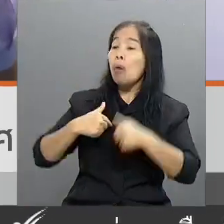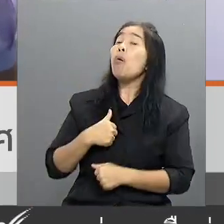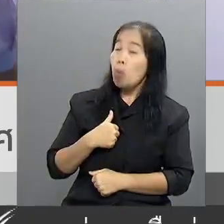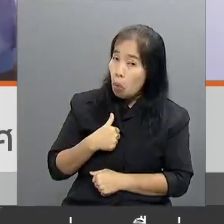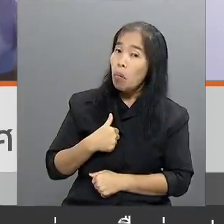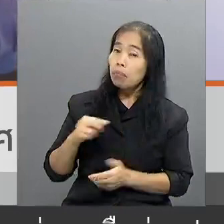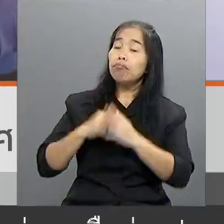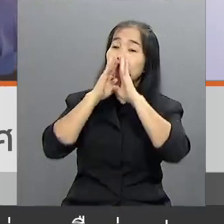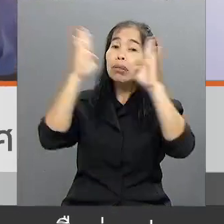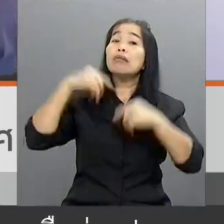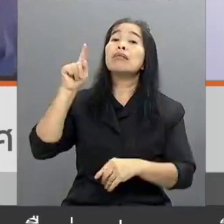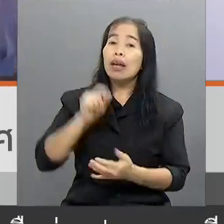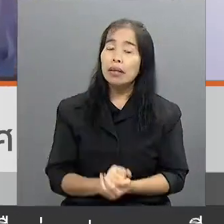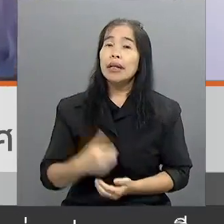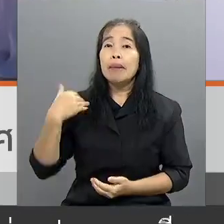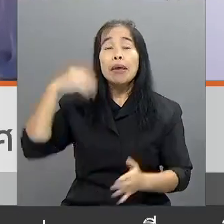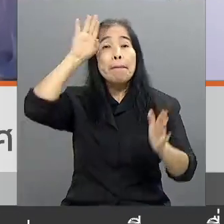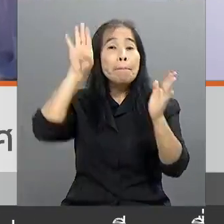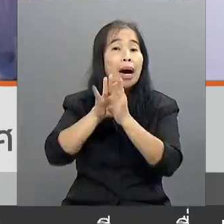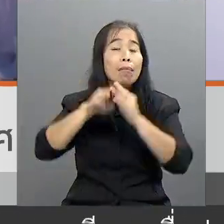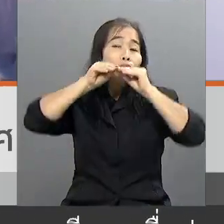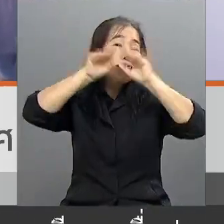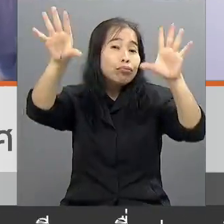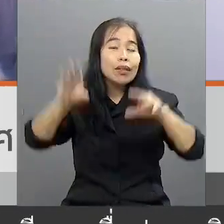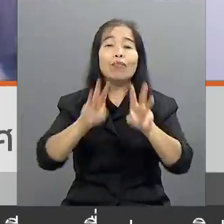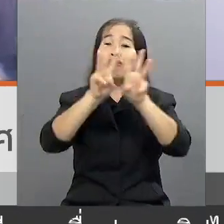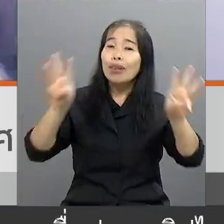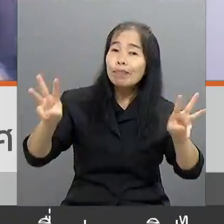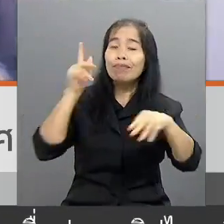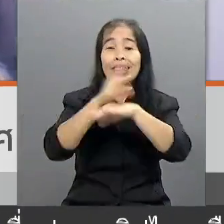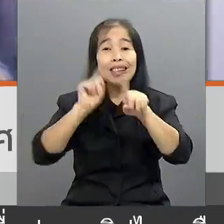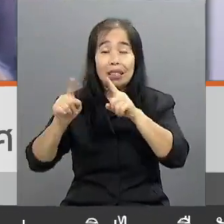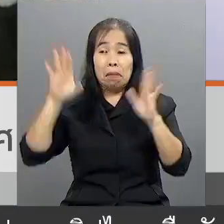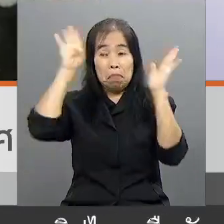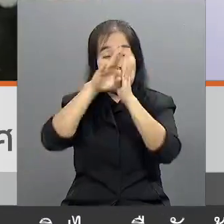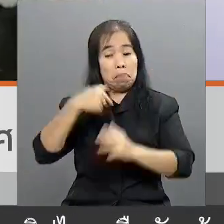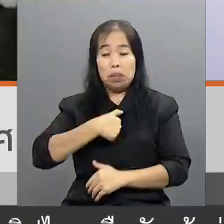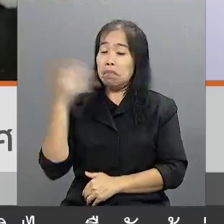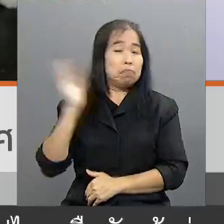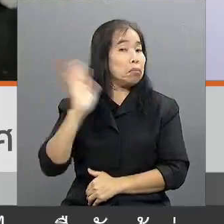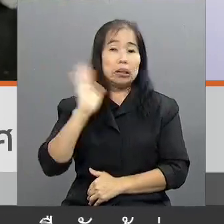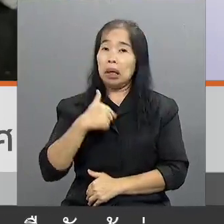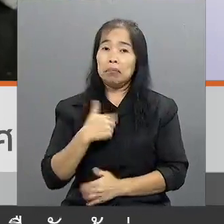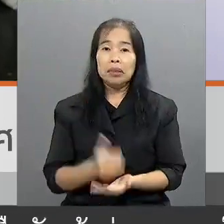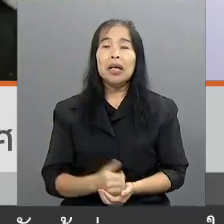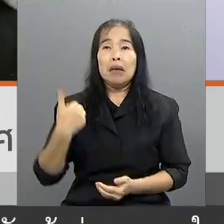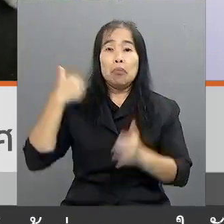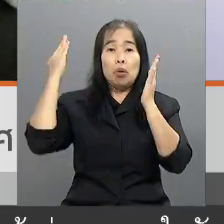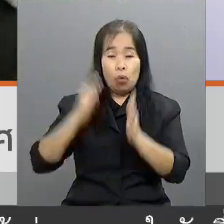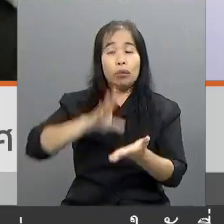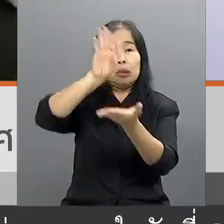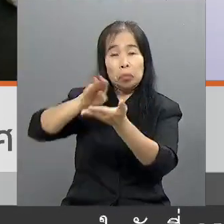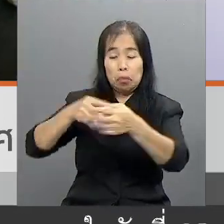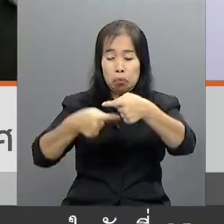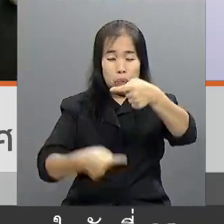คะว่าภาพบางภาพที่มีการเผยแพร่ทางโซเชียลมีเดียไม่ใช่ภาพของตัวเองคะแล้วก็ยังมีผู้ที่รวบรวมความคิดเห็นที่ไม่เหมาะสม